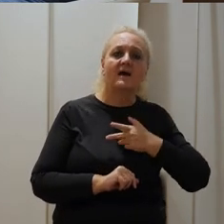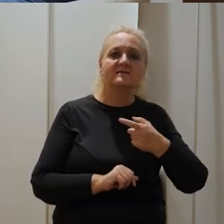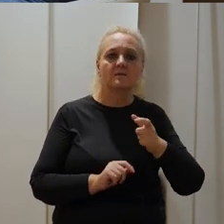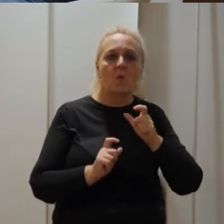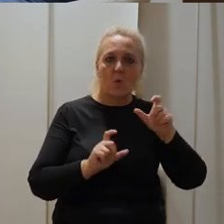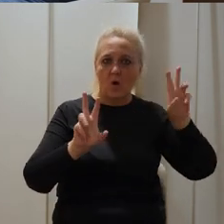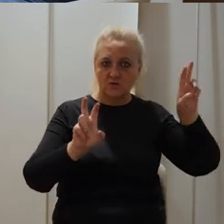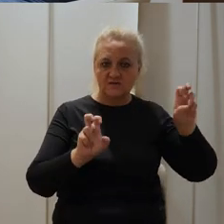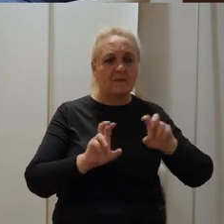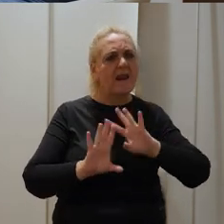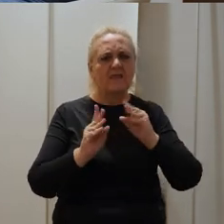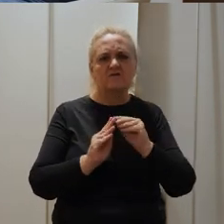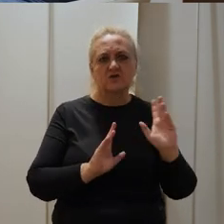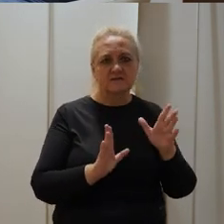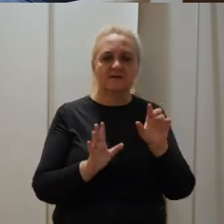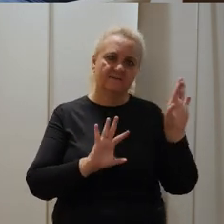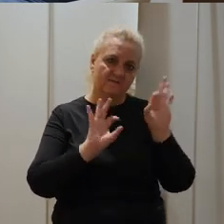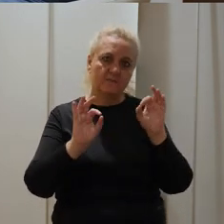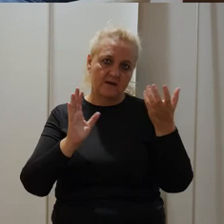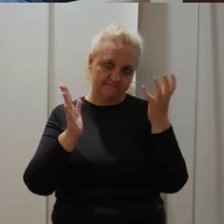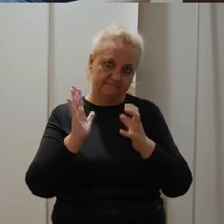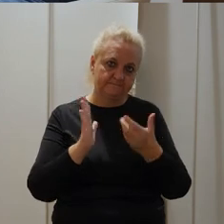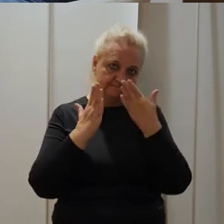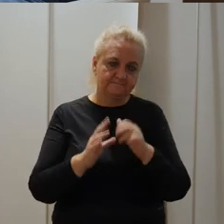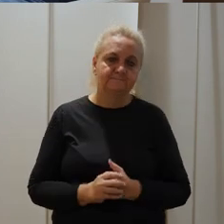nie wszystkich. Ale nie wszystkich, tylko przykładowe plansze.